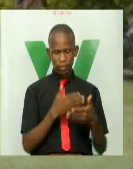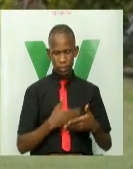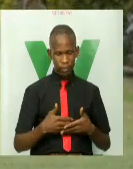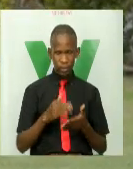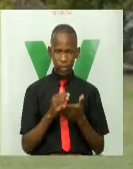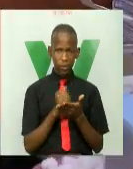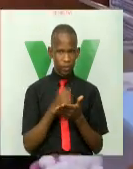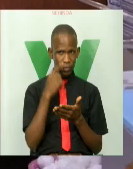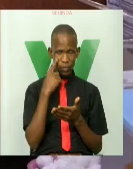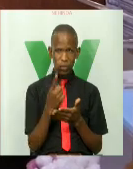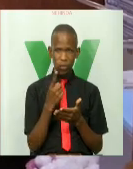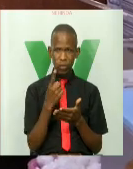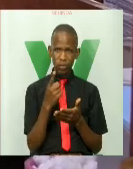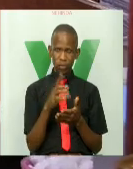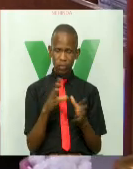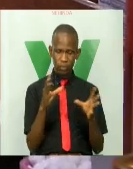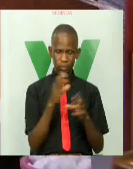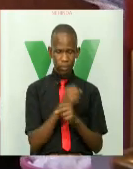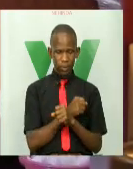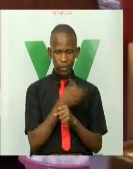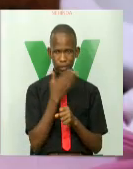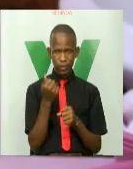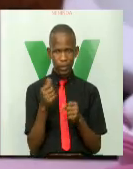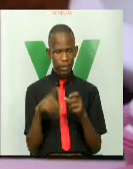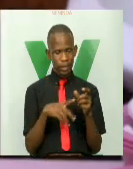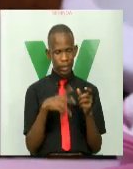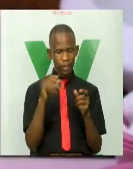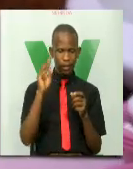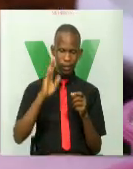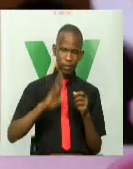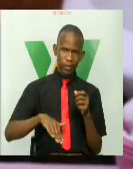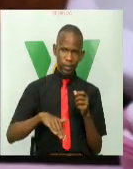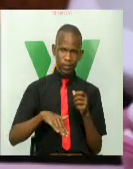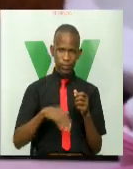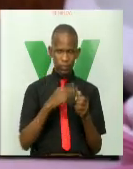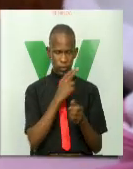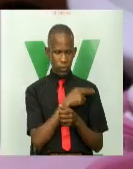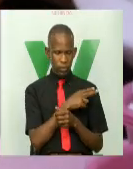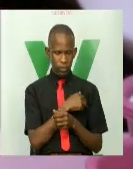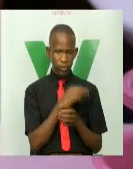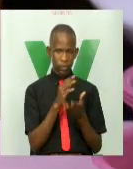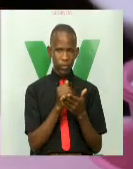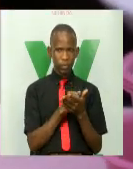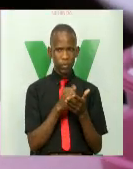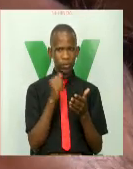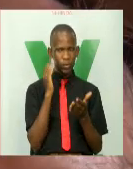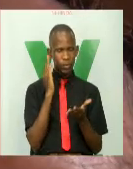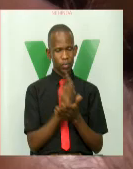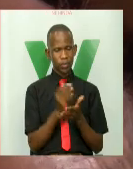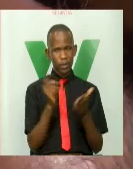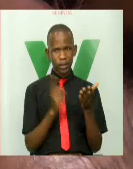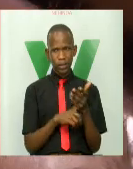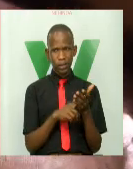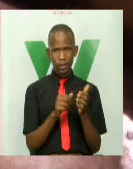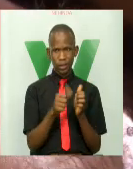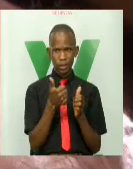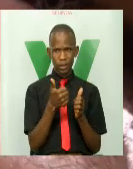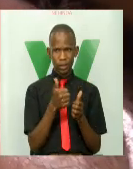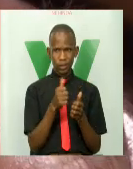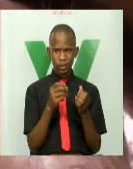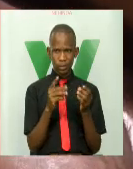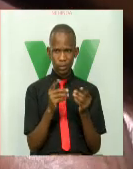marwaro bagemwe batakarengerwe munonga okwata uburwiro bundi nka polio no bushero.